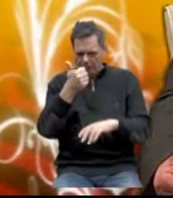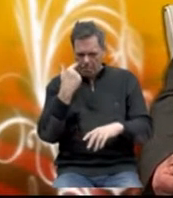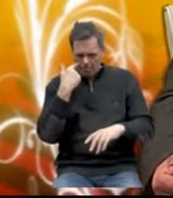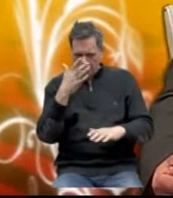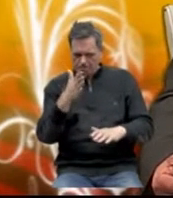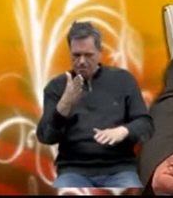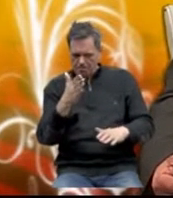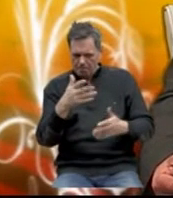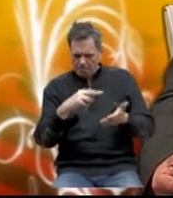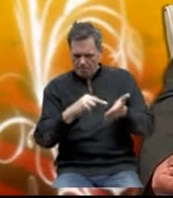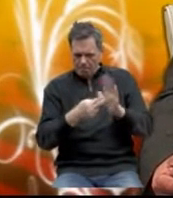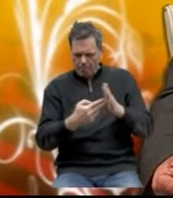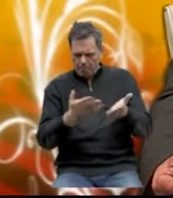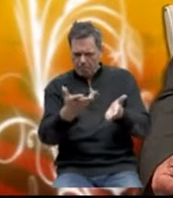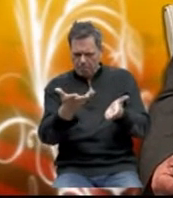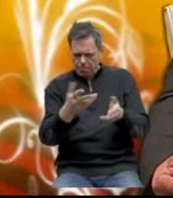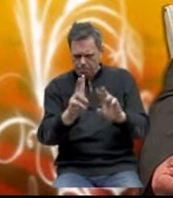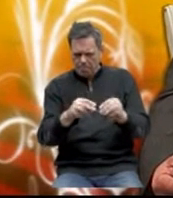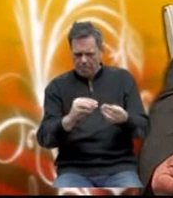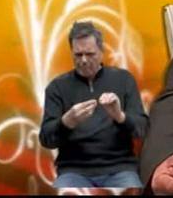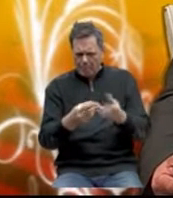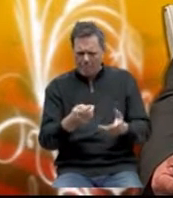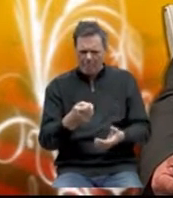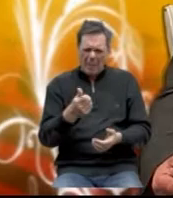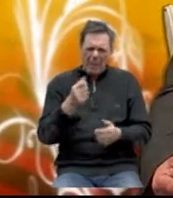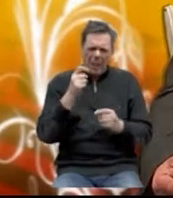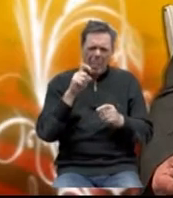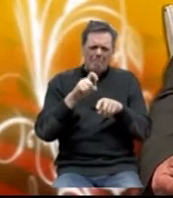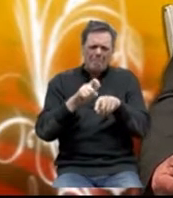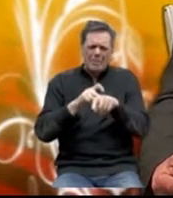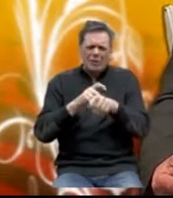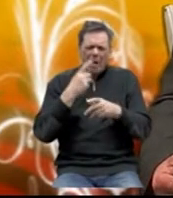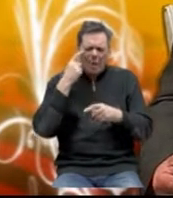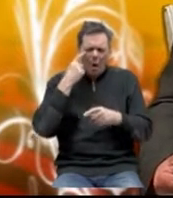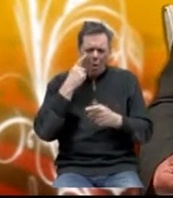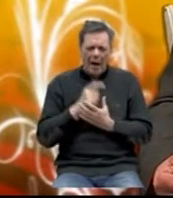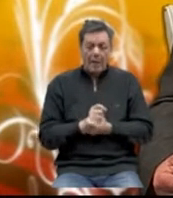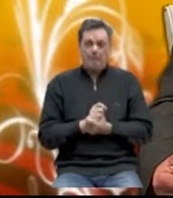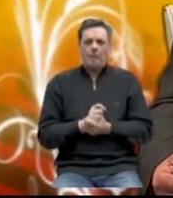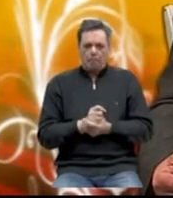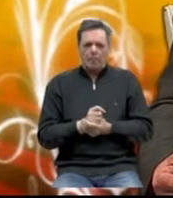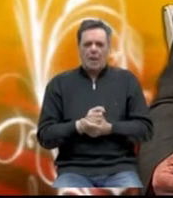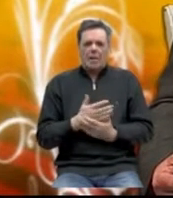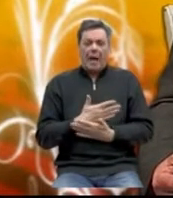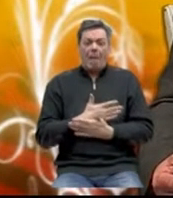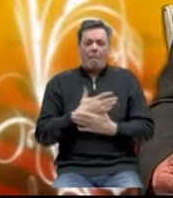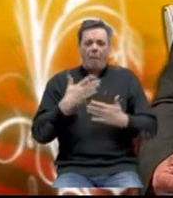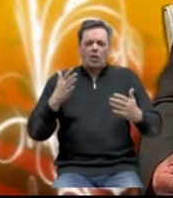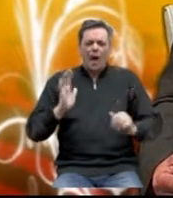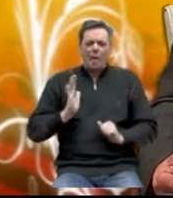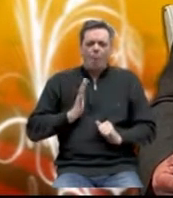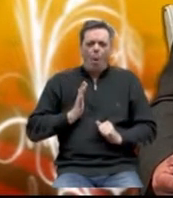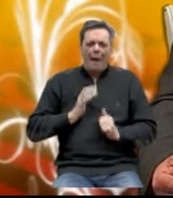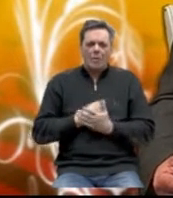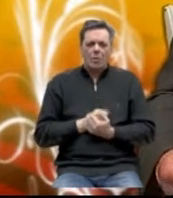zapravo komplikacija na malim žilicama oka sa značajnim povećanjem